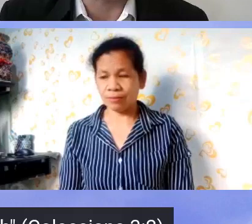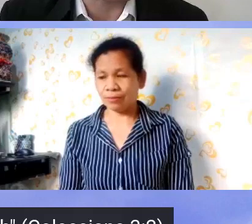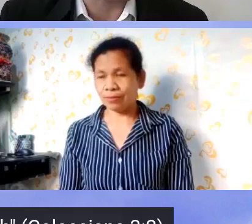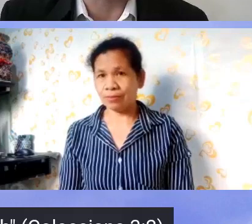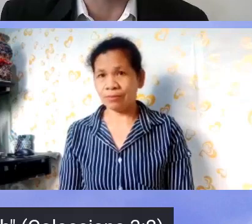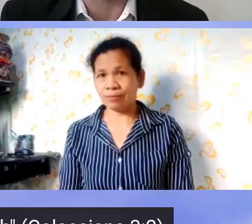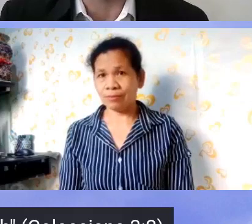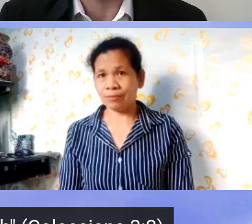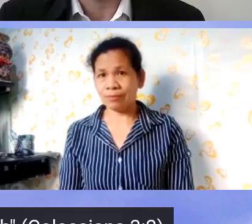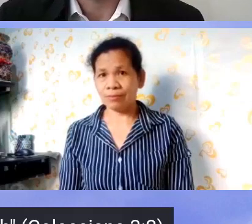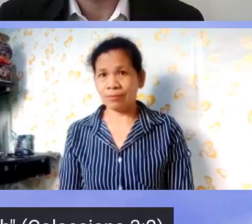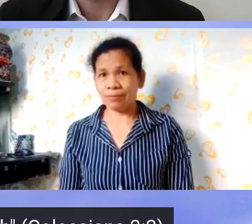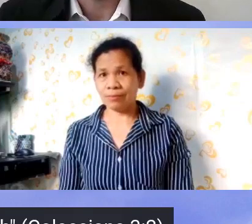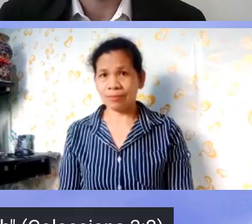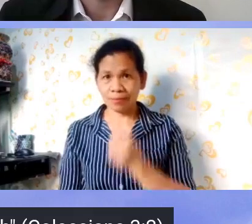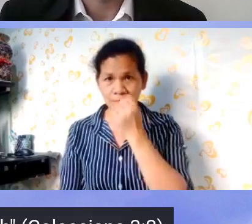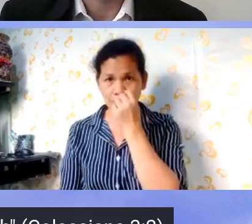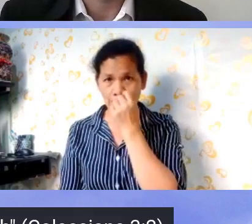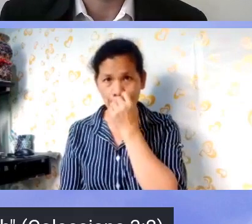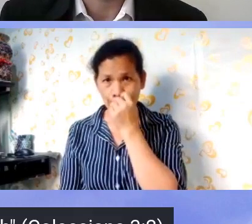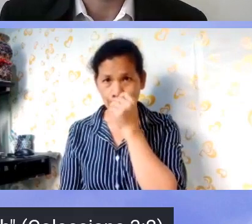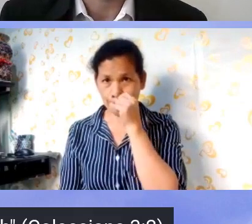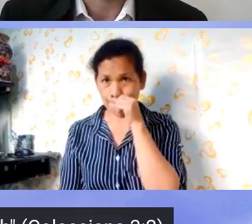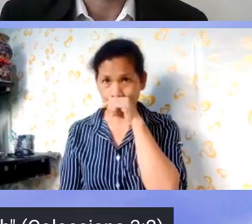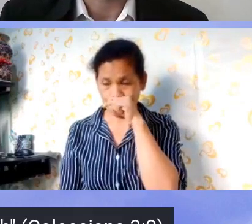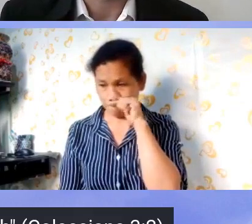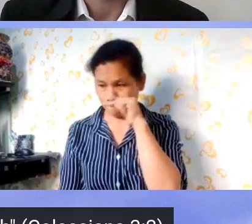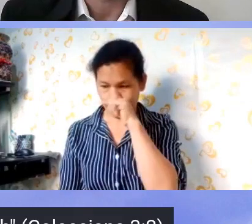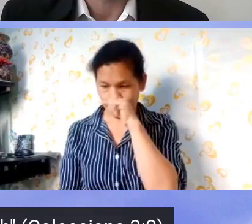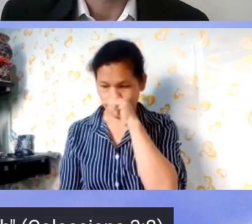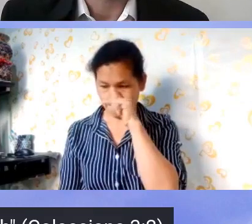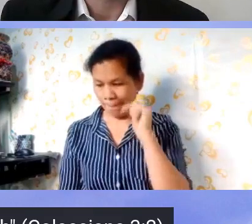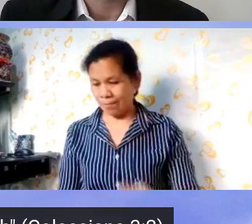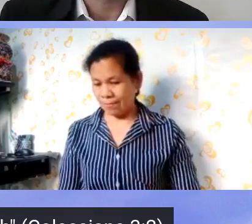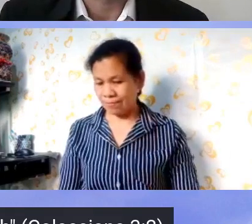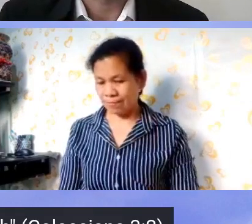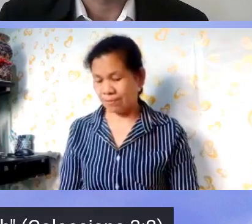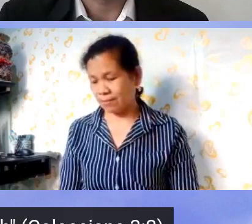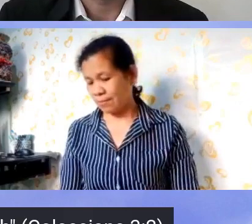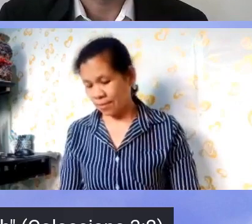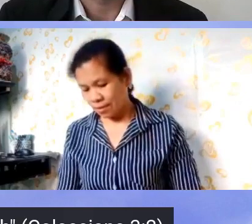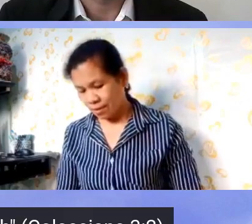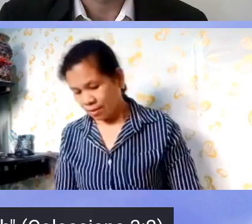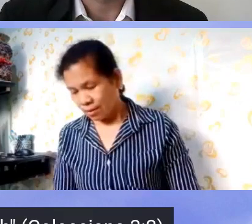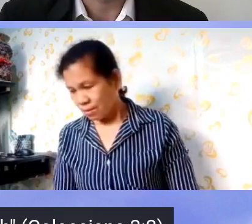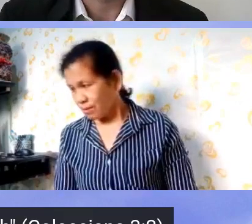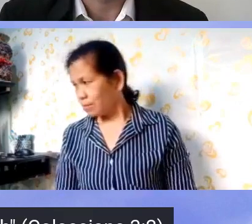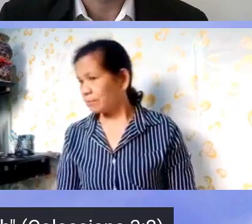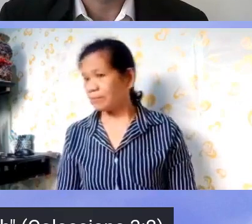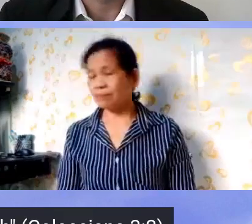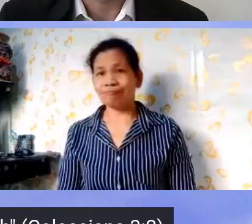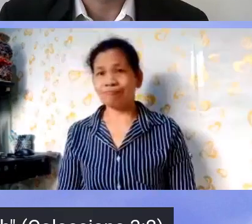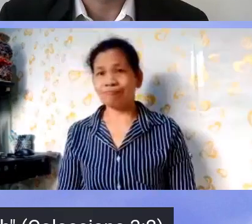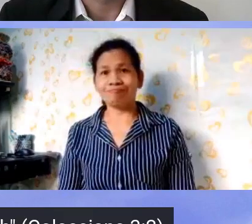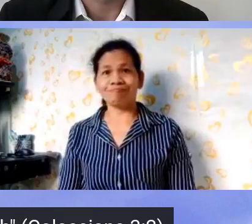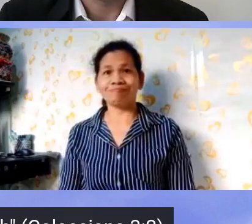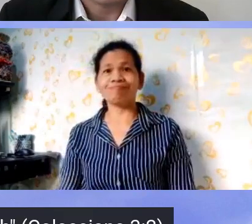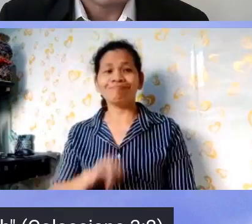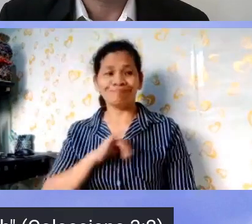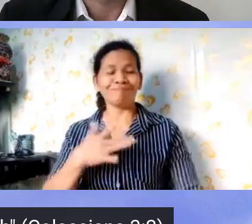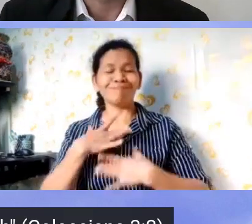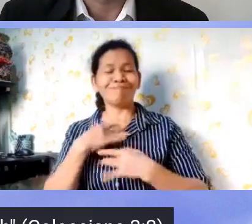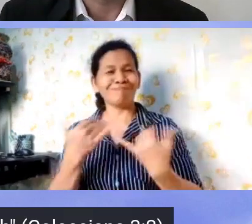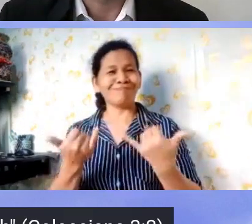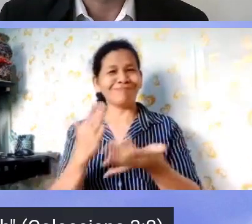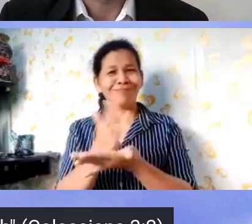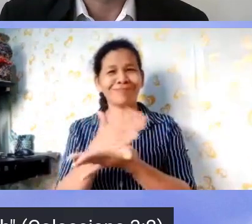Naka-mute kayo, Pastor Michael? Awo, Pastor Juby, gusto ko yung sabi mo, ano yung share. Po. Kasi